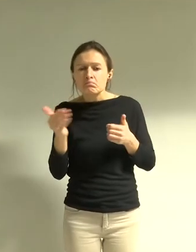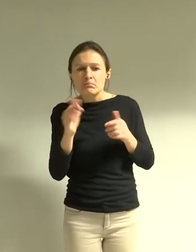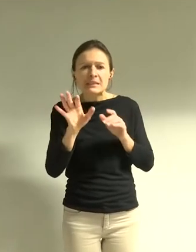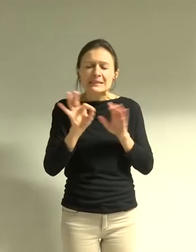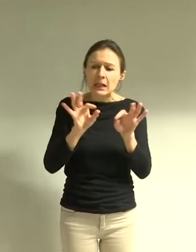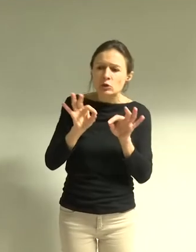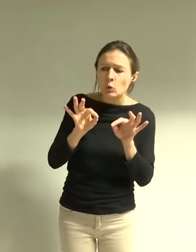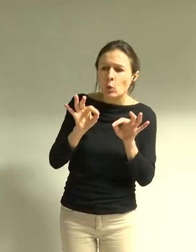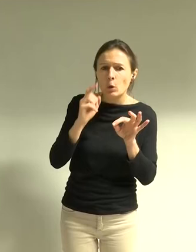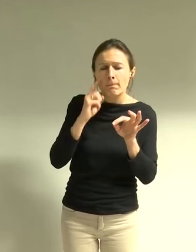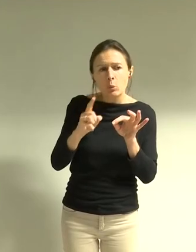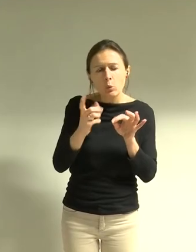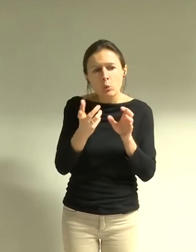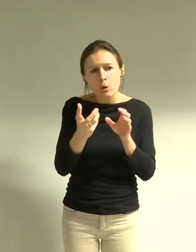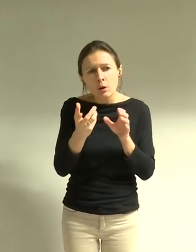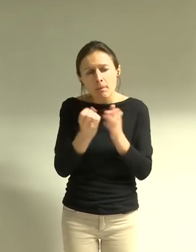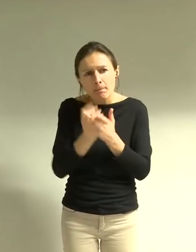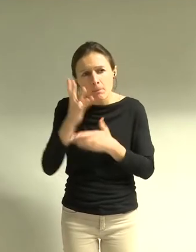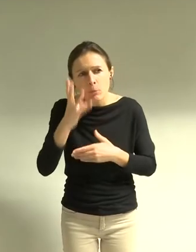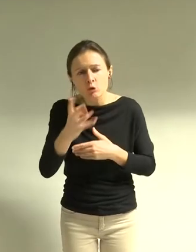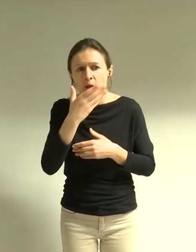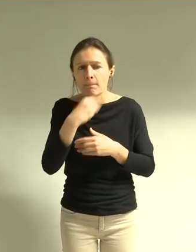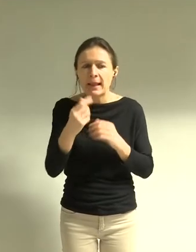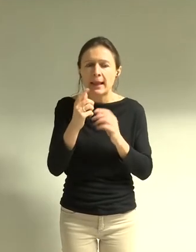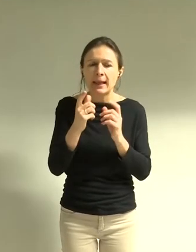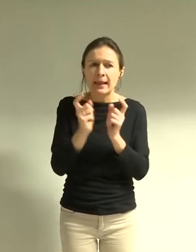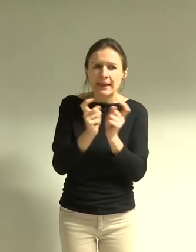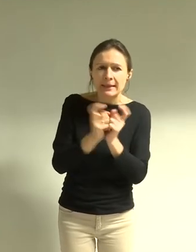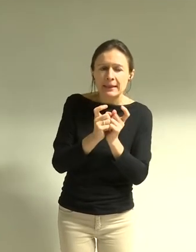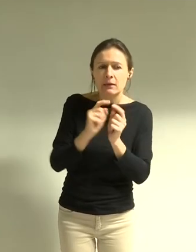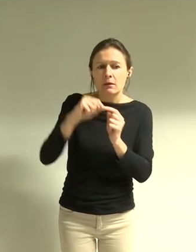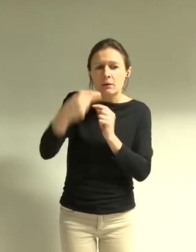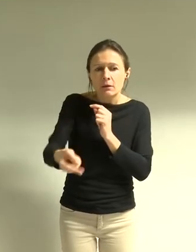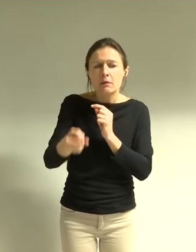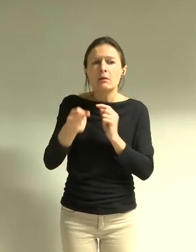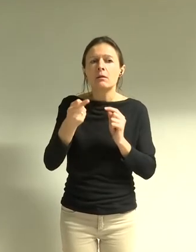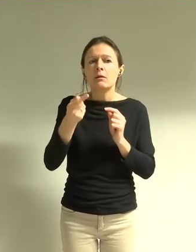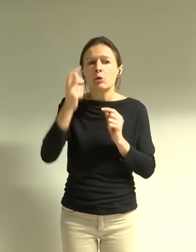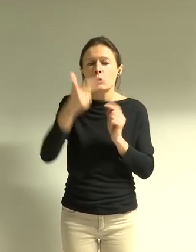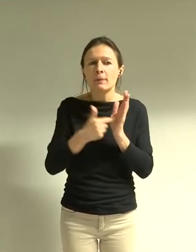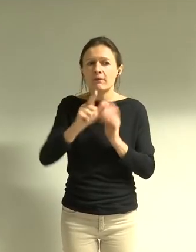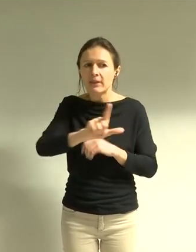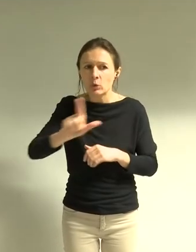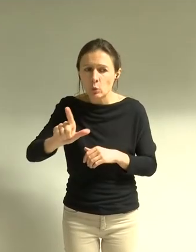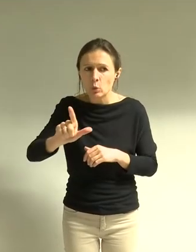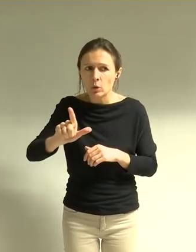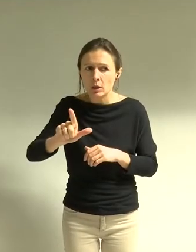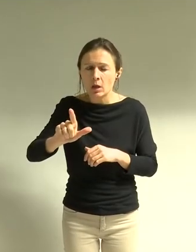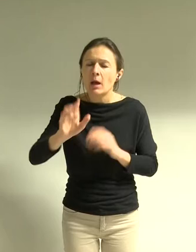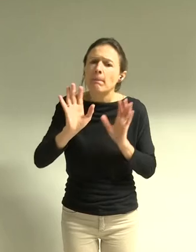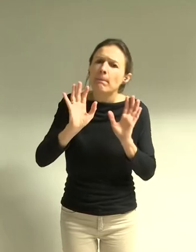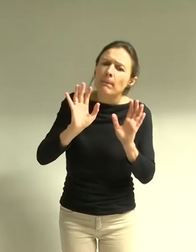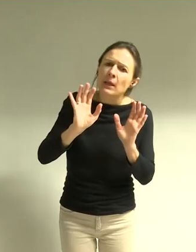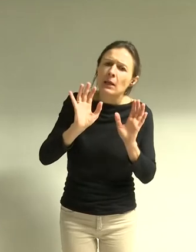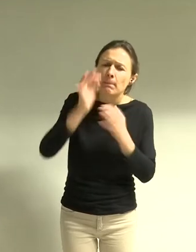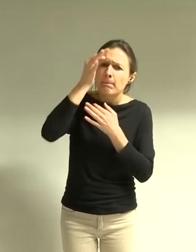dans la belle électrique à compter du 1er août 2000 22 nous aimerions savoir quelles sont les modalités précises tant sur